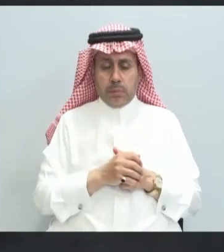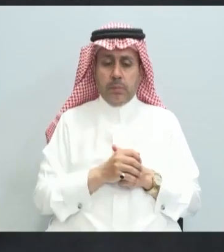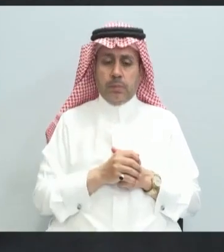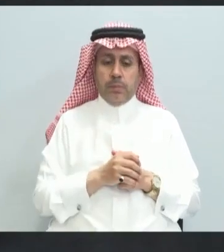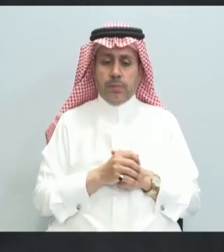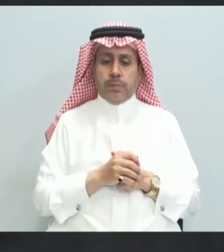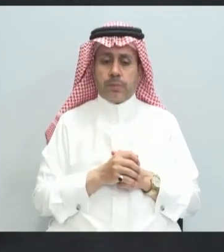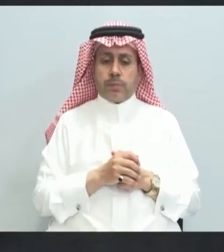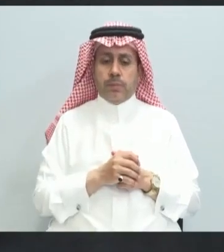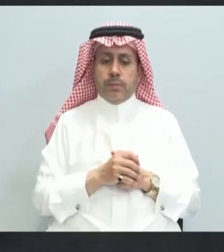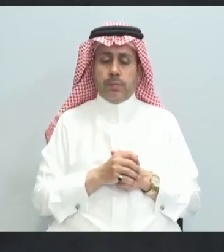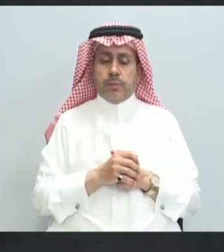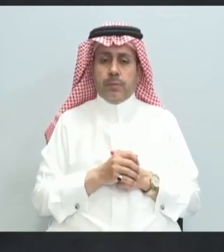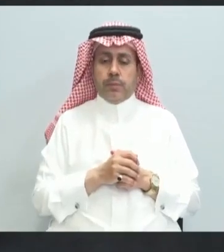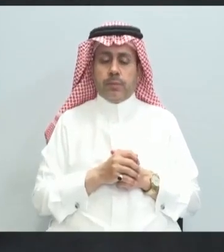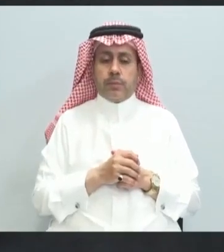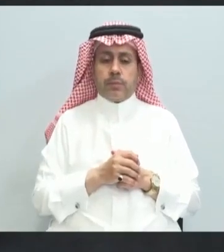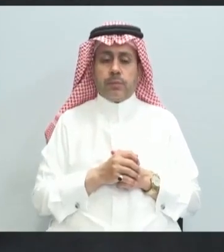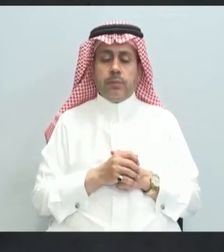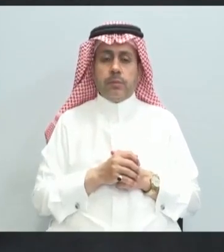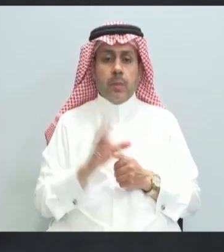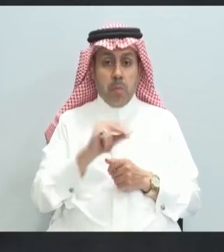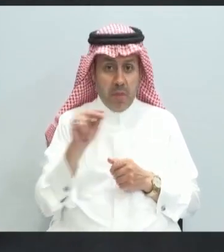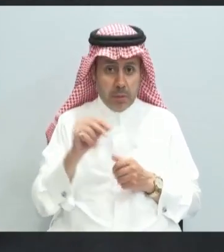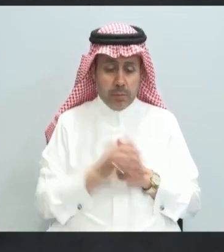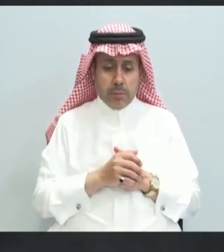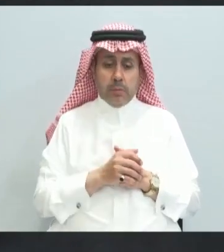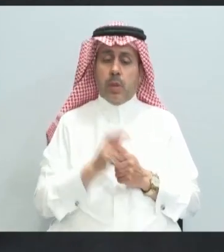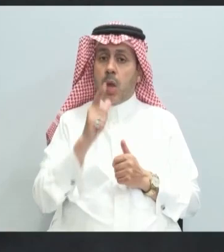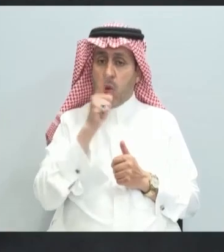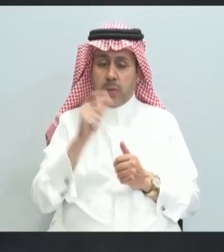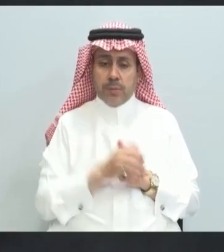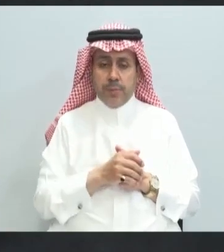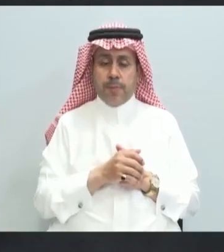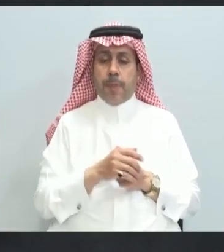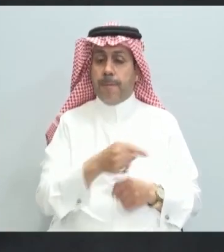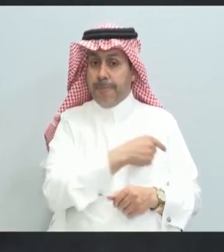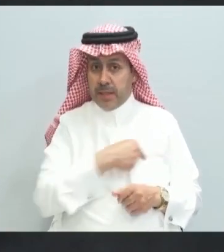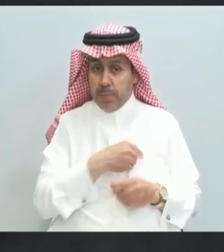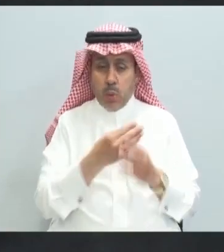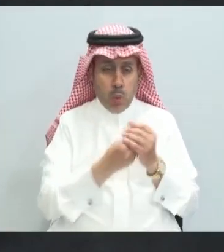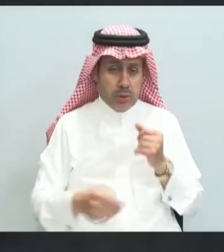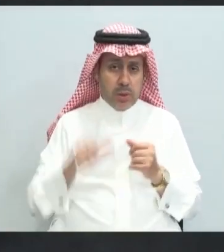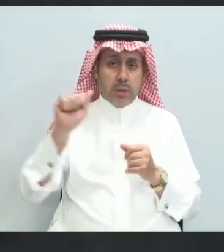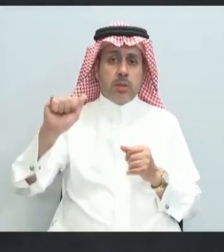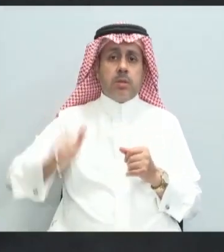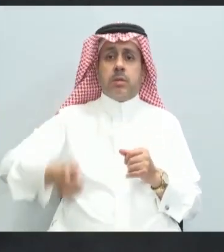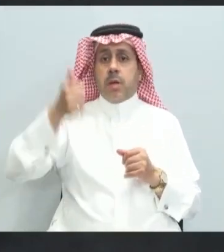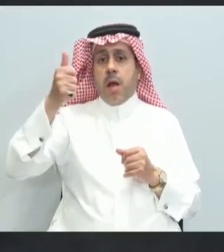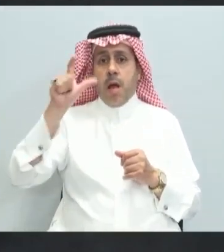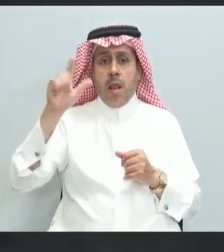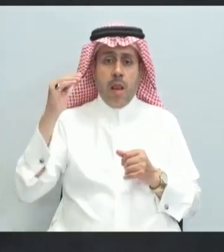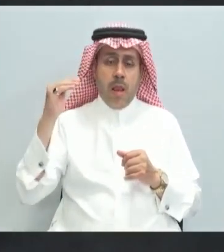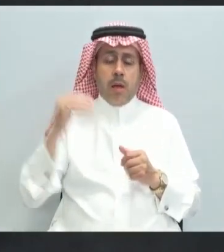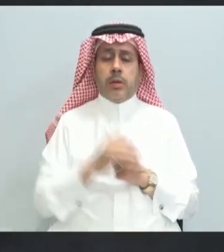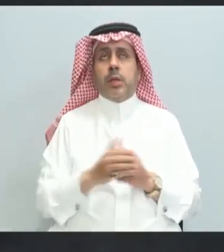أن لما يقول فلان سميت ابني صالح، نقول نسأل الله عز وجل أن يكون له من